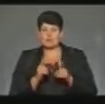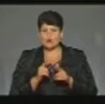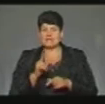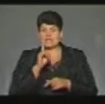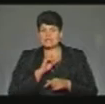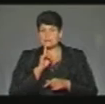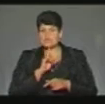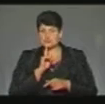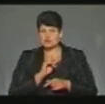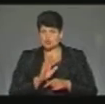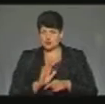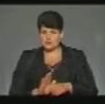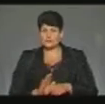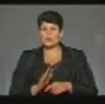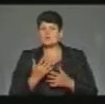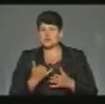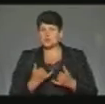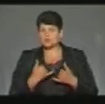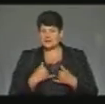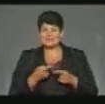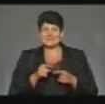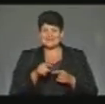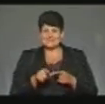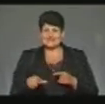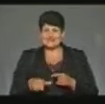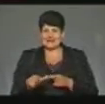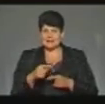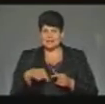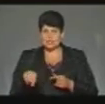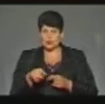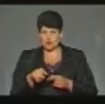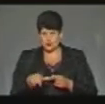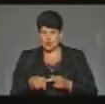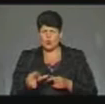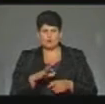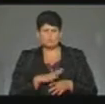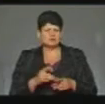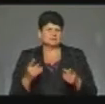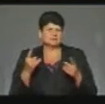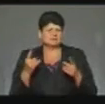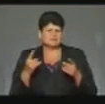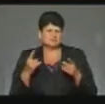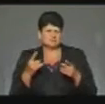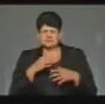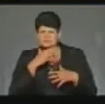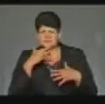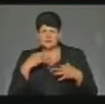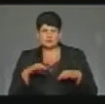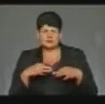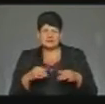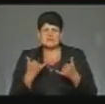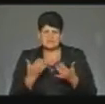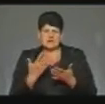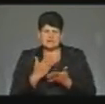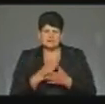тимчасово, оскільки в нас на даній ділянці дороги дуже було велике скупчення транспортного засобу, воно, в принципі, і зараз є, і